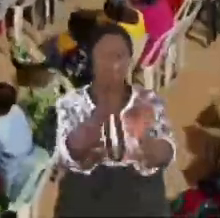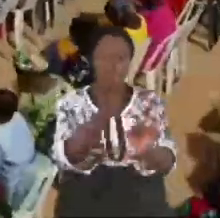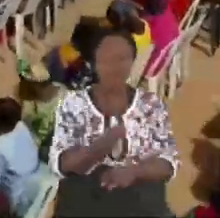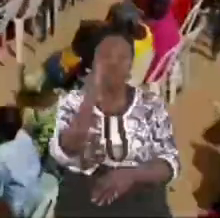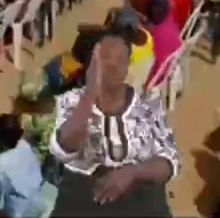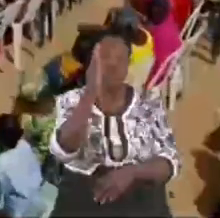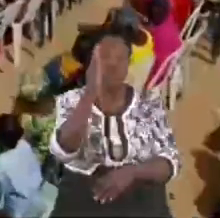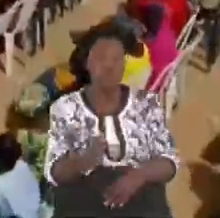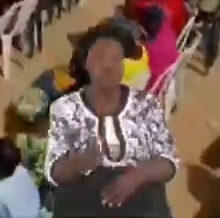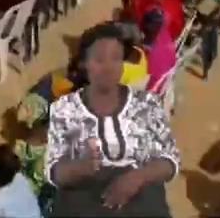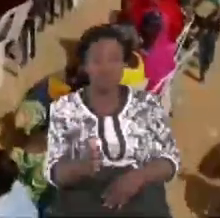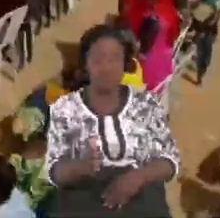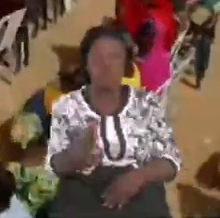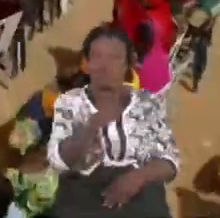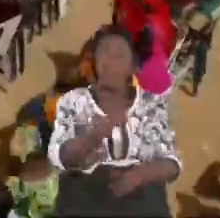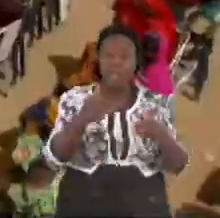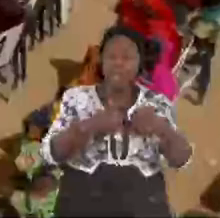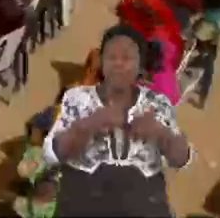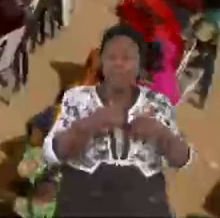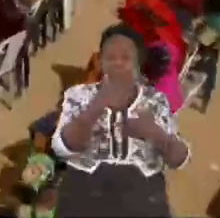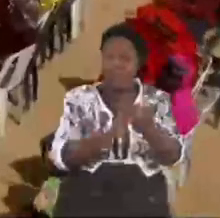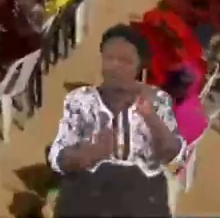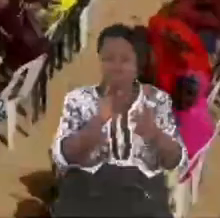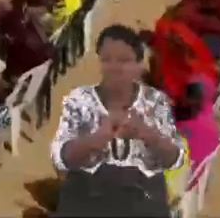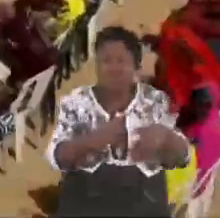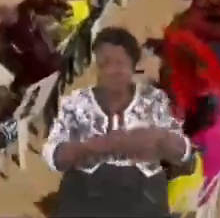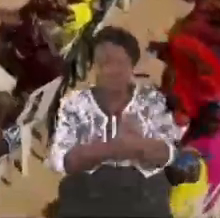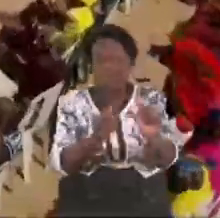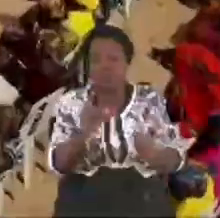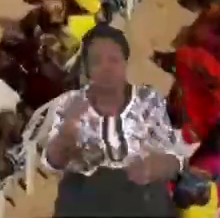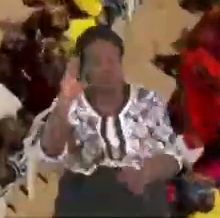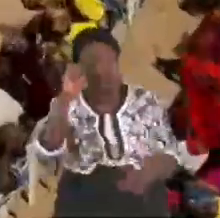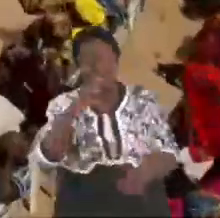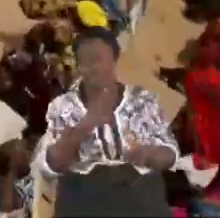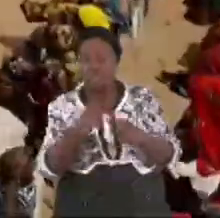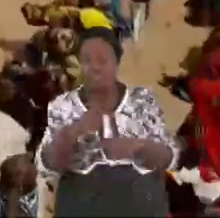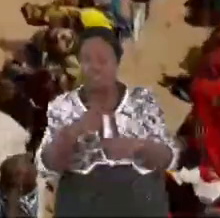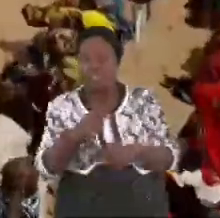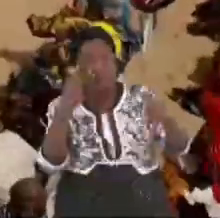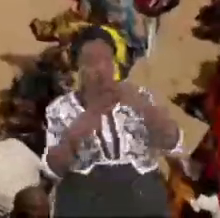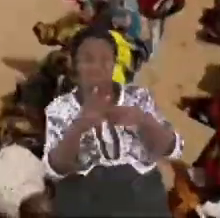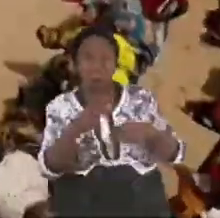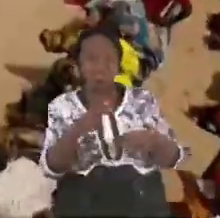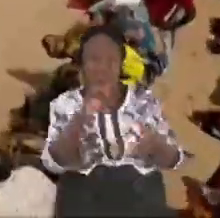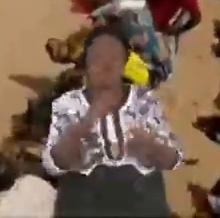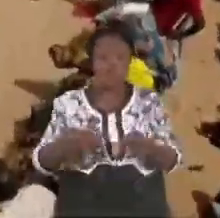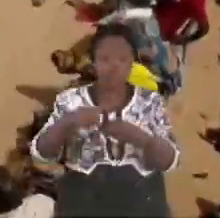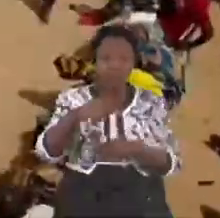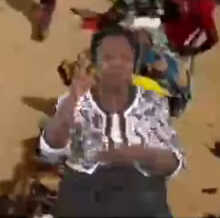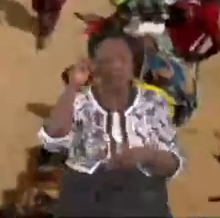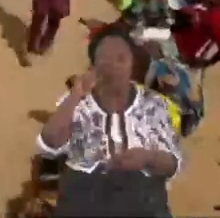qui avait des gens qui le suivaient. Et la prédiction, la prophétie,